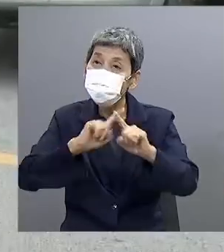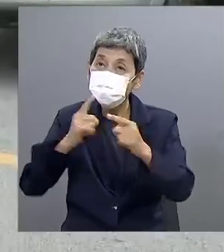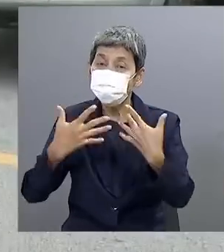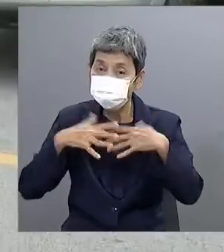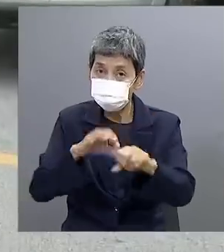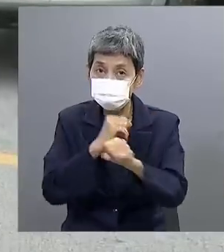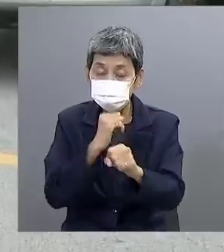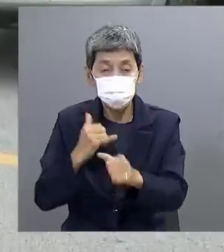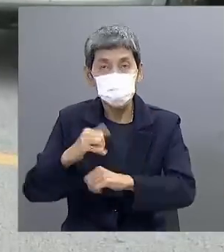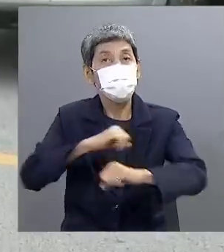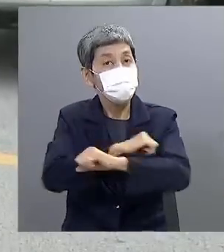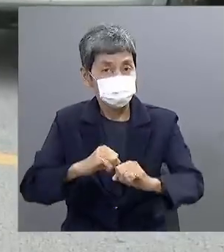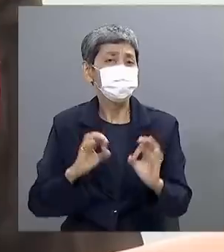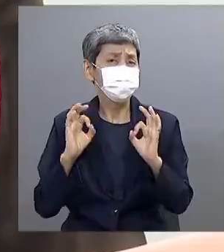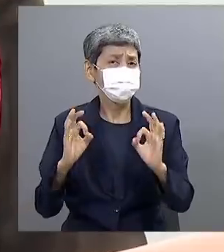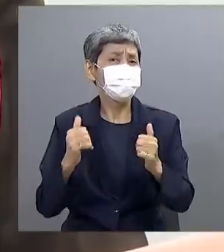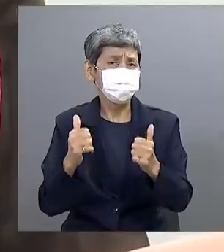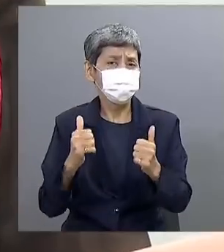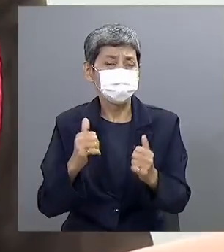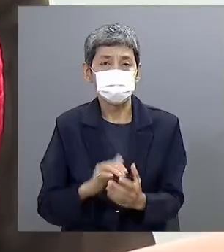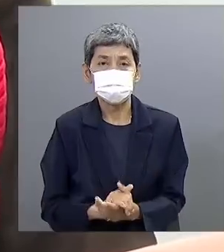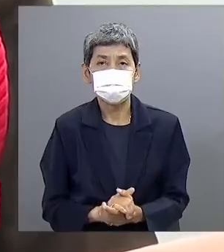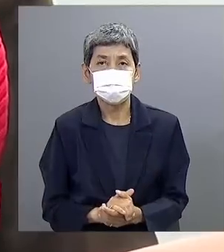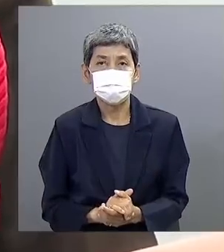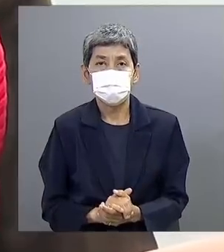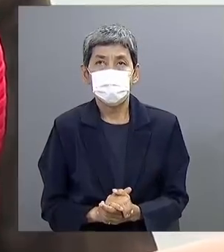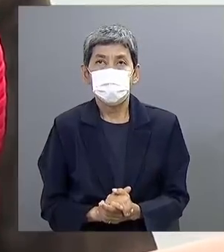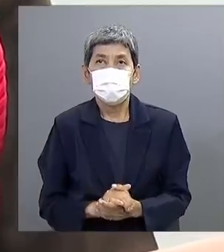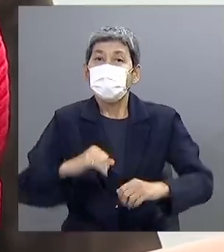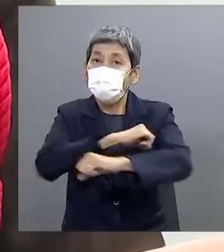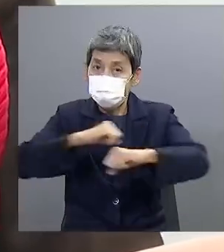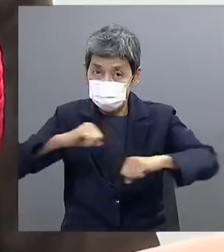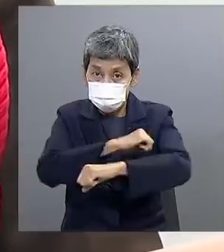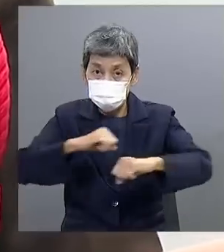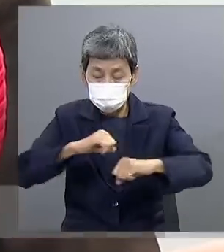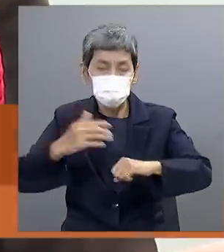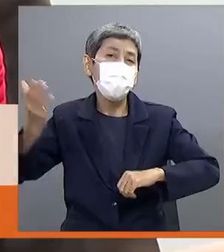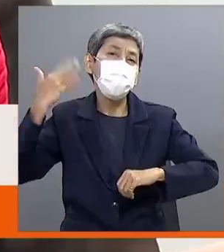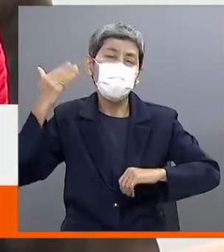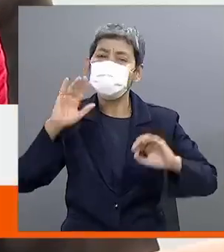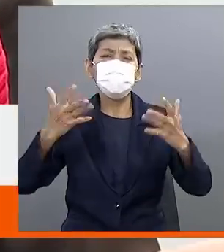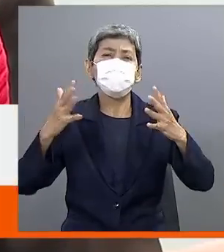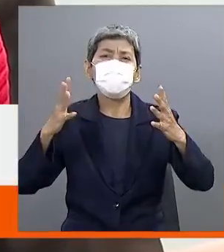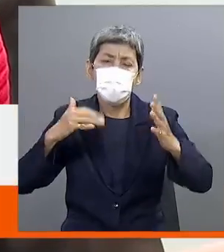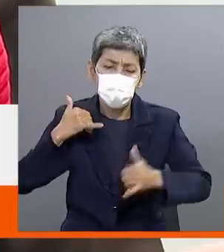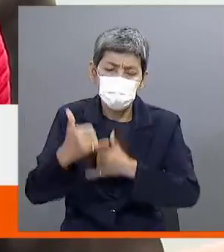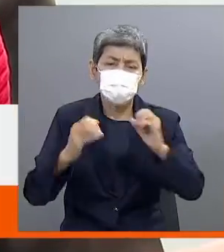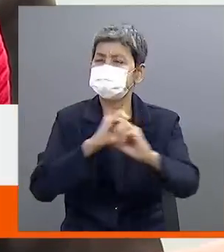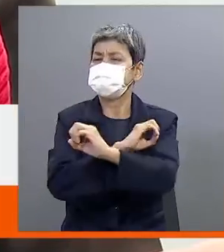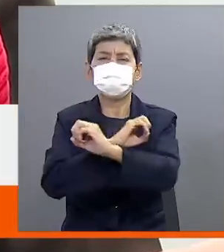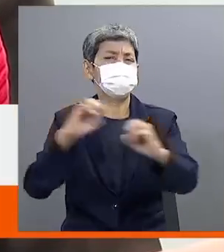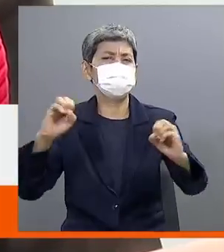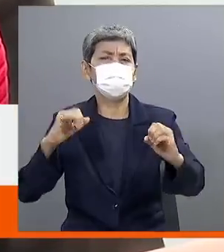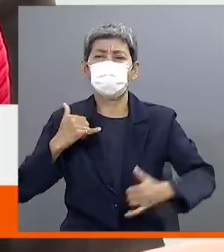าออกกำลังกายค่ะ ที่ออกกำลังกายนี่แหละครับแต่ก่อนก็ไม่ค่อยมีใครมาออกกำลังกายเพราะว่